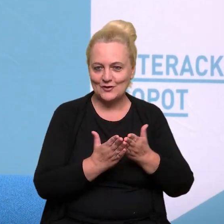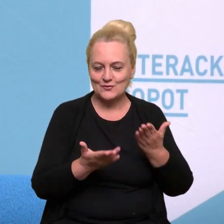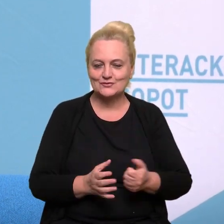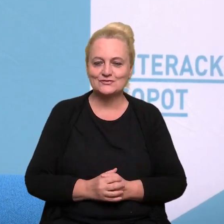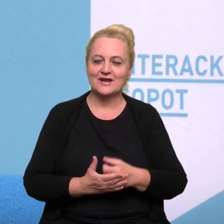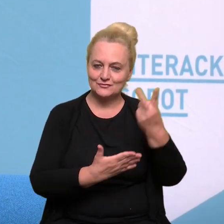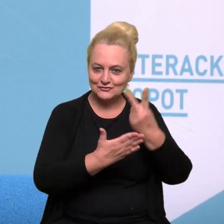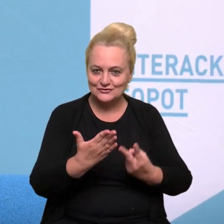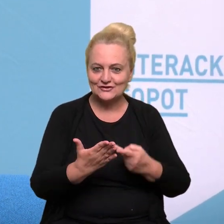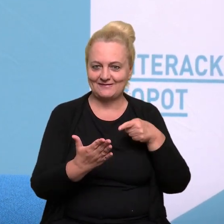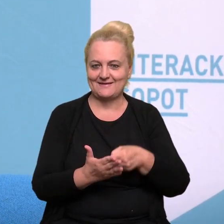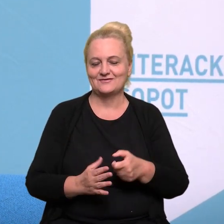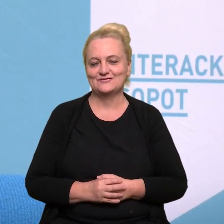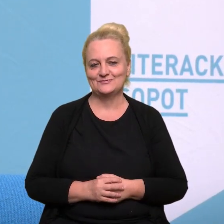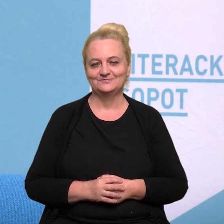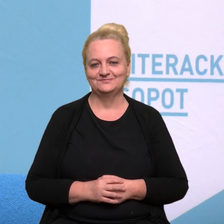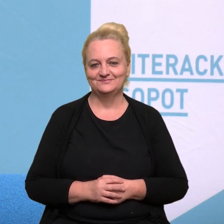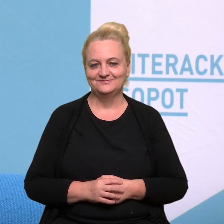zakupić, przeczytać.